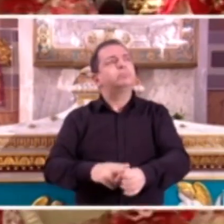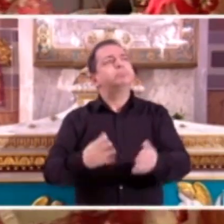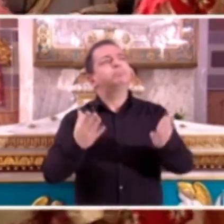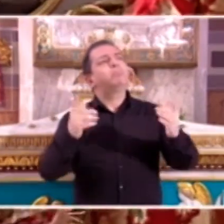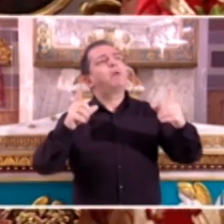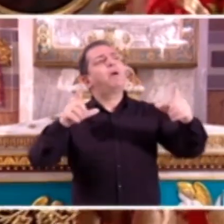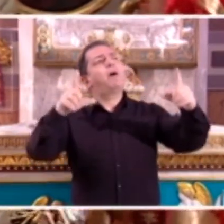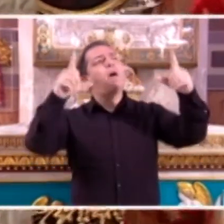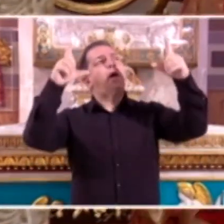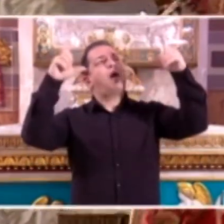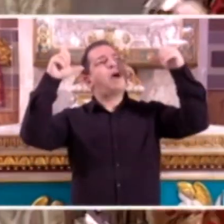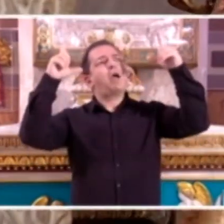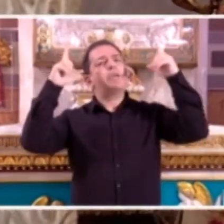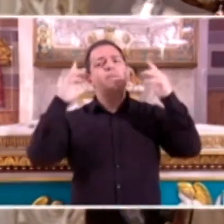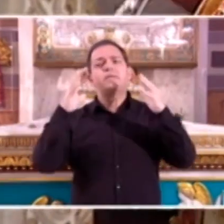μαρτύριον.